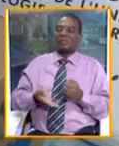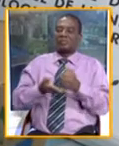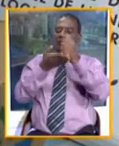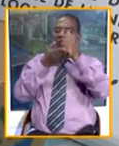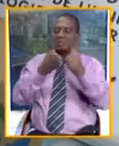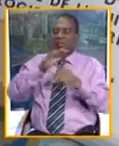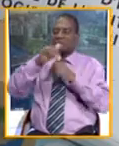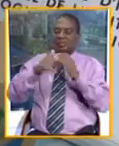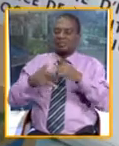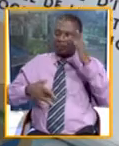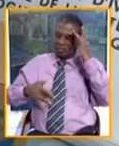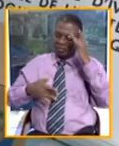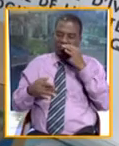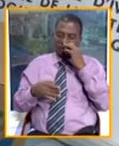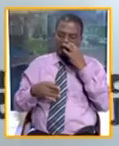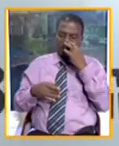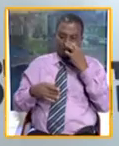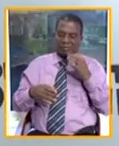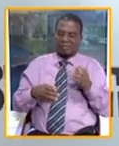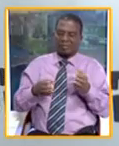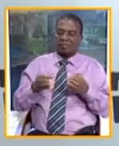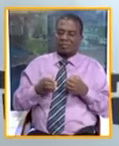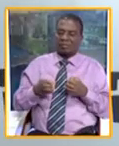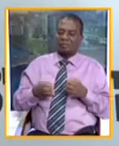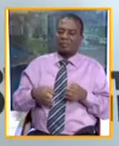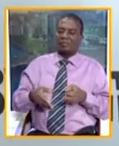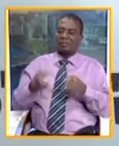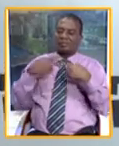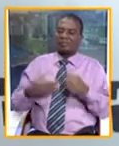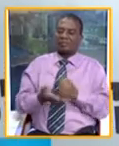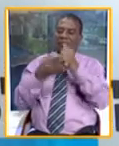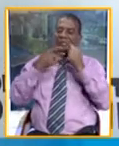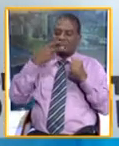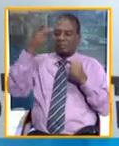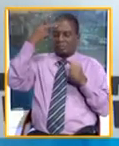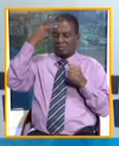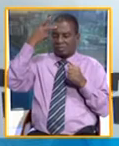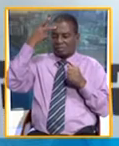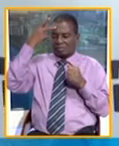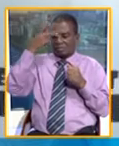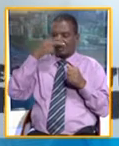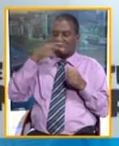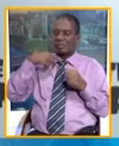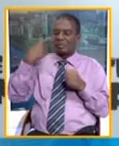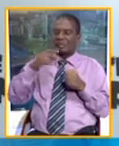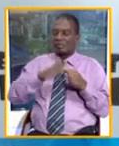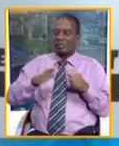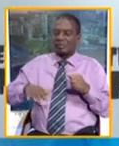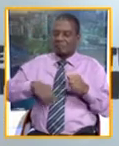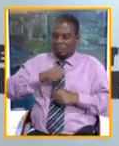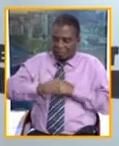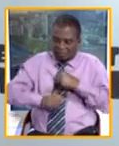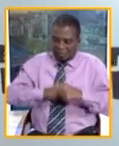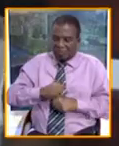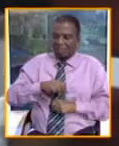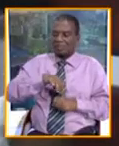et de médicaments à l'INSP. On voulait véritablement venir en aide aux parents dont les enfants souffrent de l'insuffisance rénale ou bien de